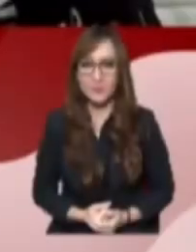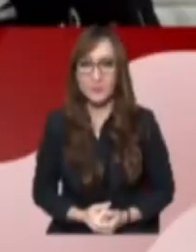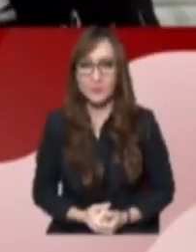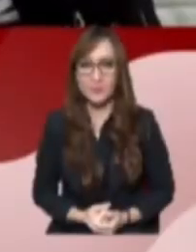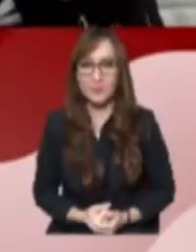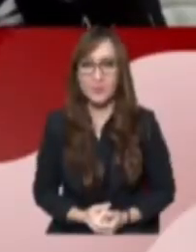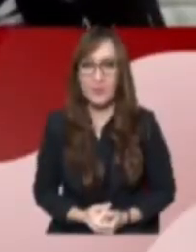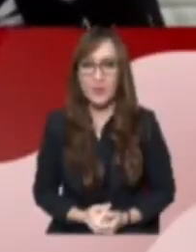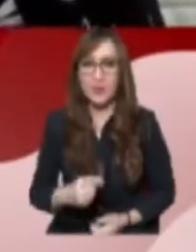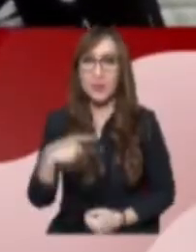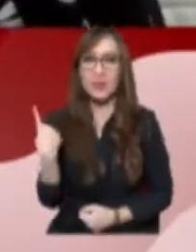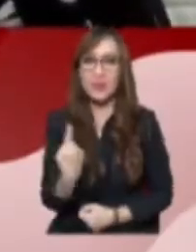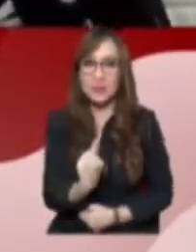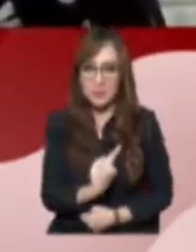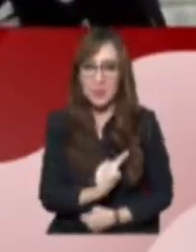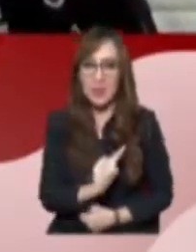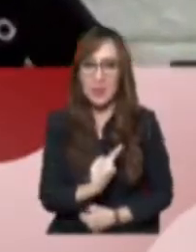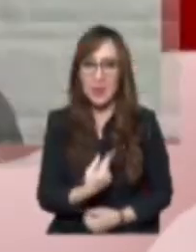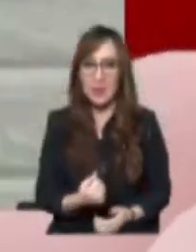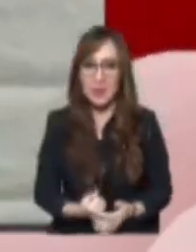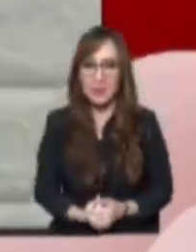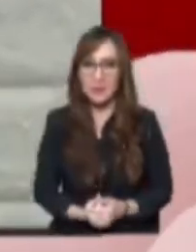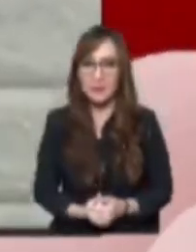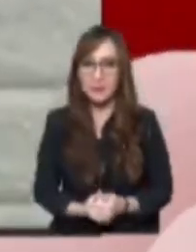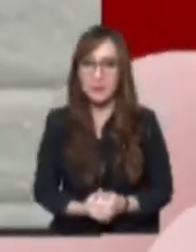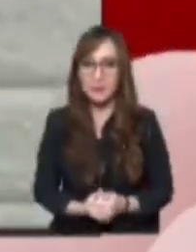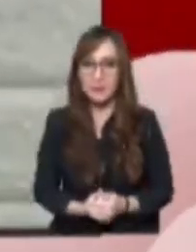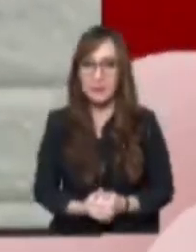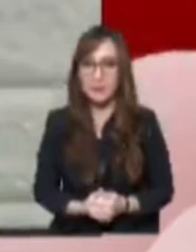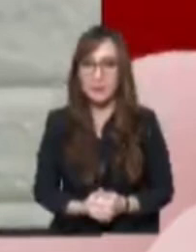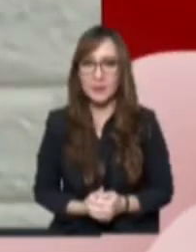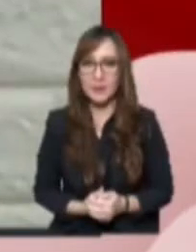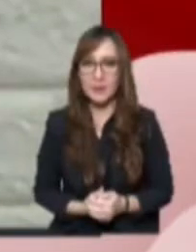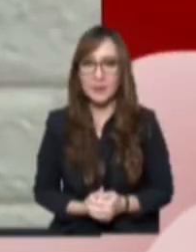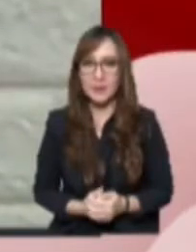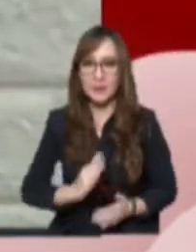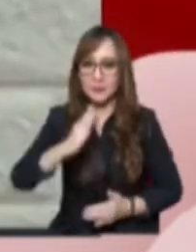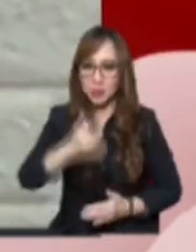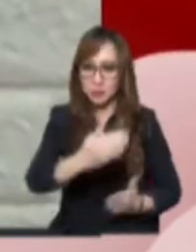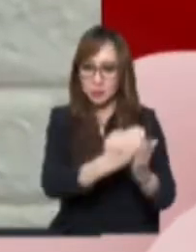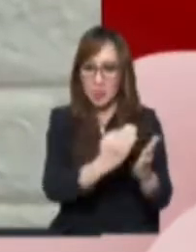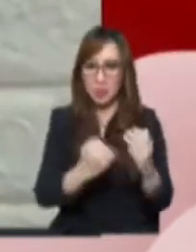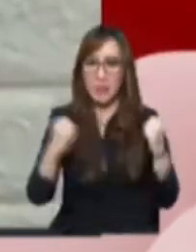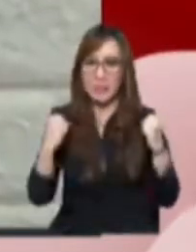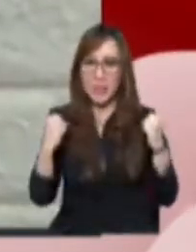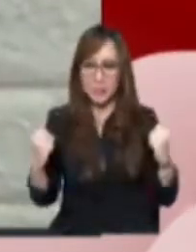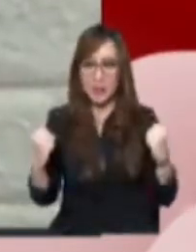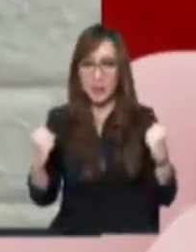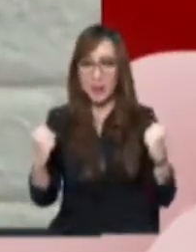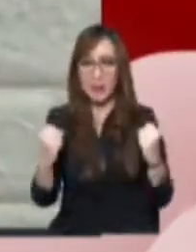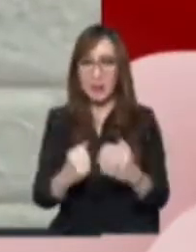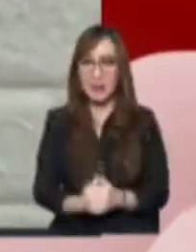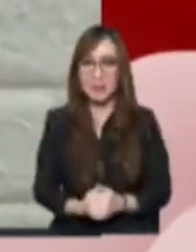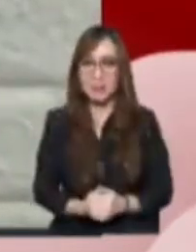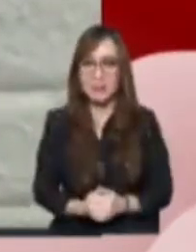jadi memang kita konsisten ya kita konsisten kita disiplin menerapkan protokol kesehatan ini maka